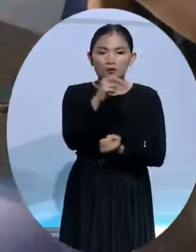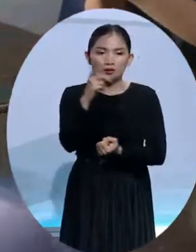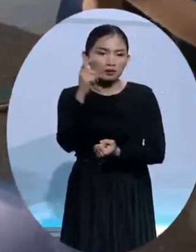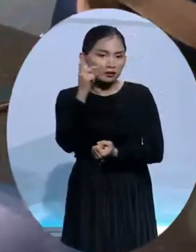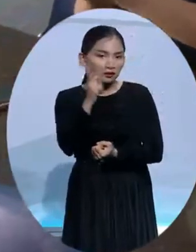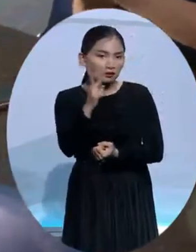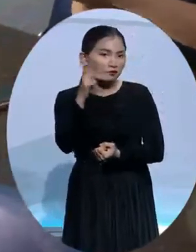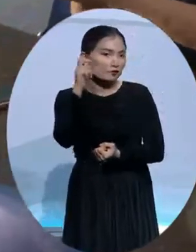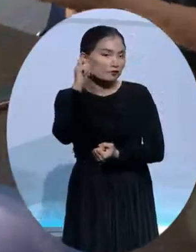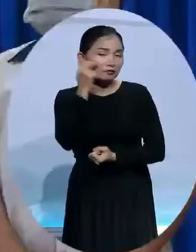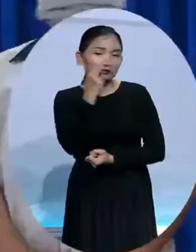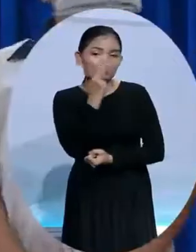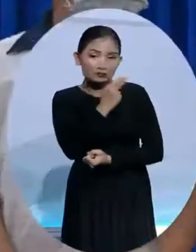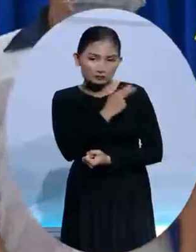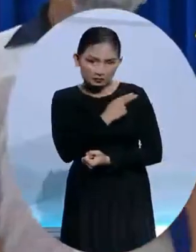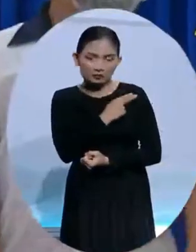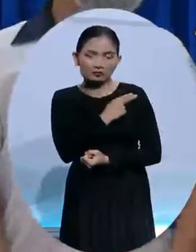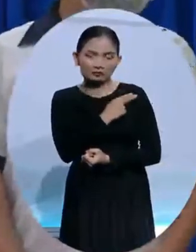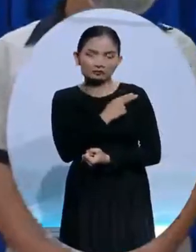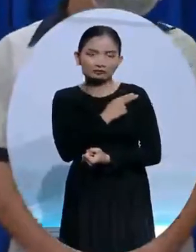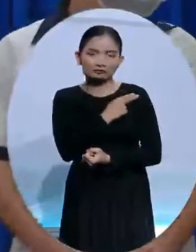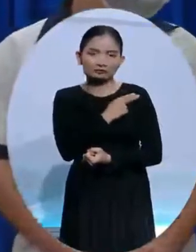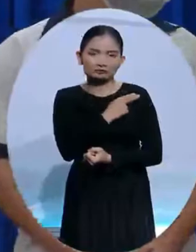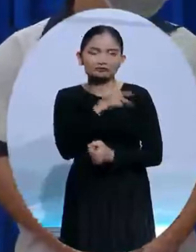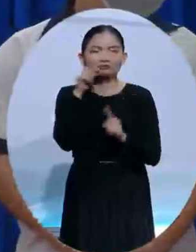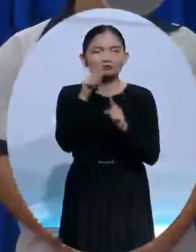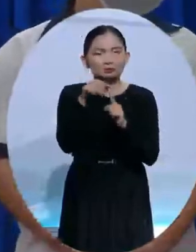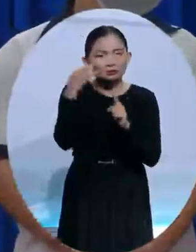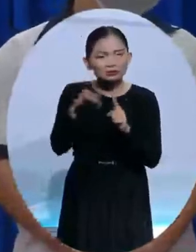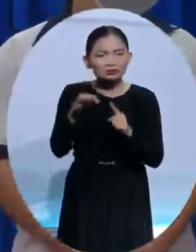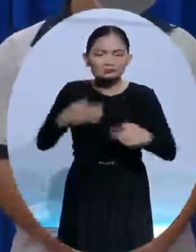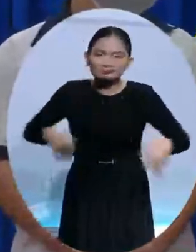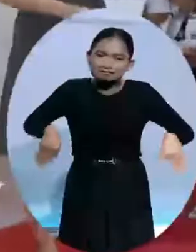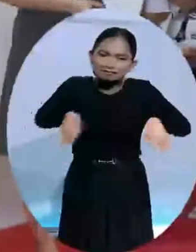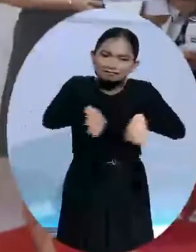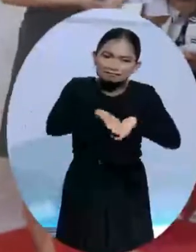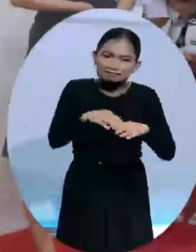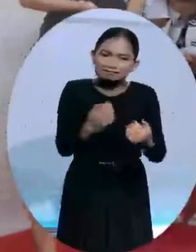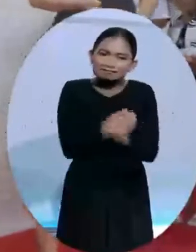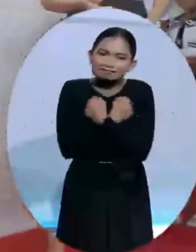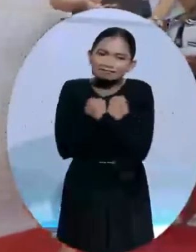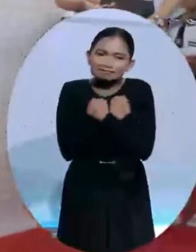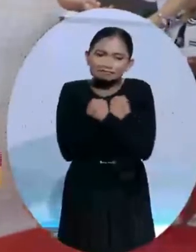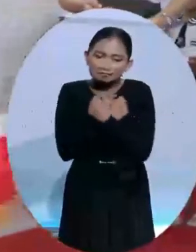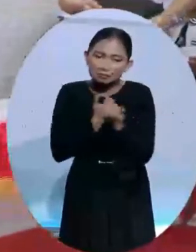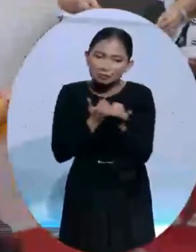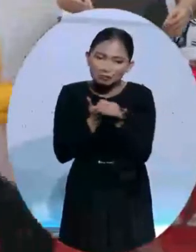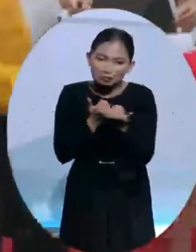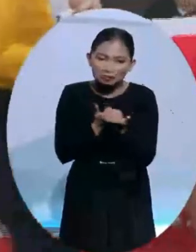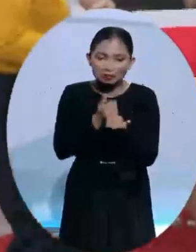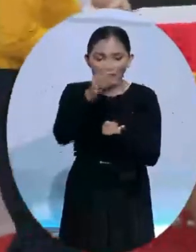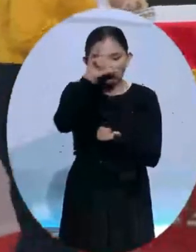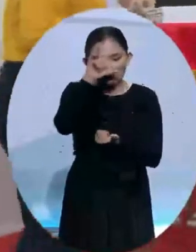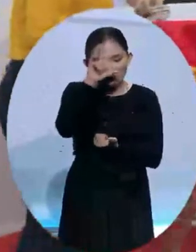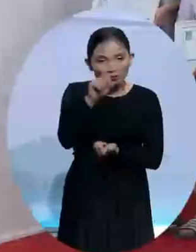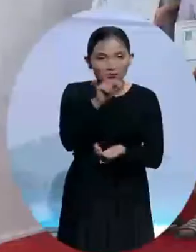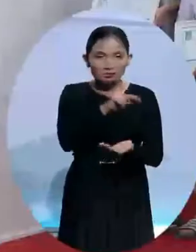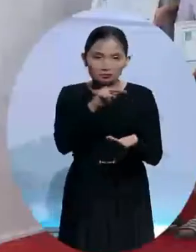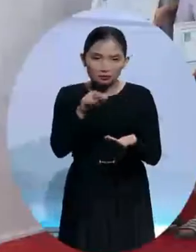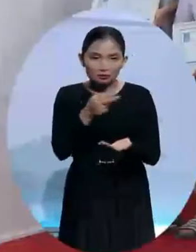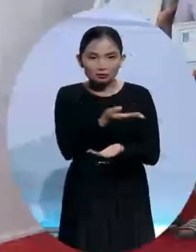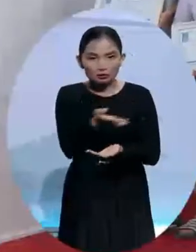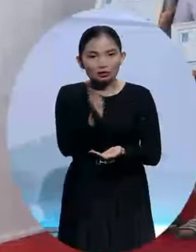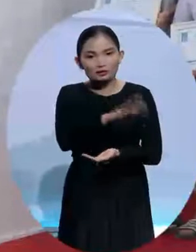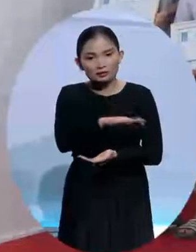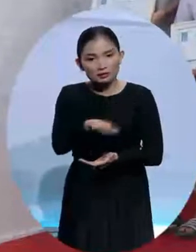huy truyền thống đoàn kết, tương thân tương ái, lá lành đùm lá rách của dân tộc Việt Nam nhằm hỗ trợ chăm sóc nuôi dưỡng trẻ em mồ côi do